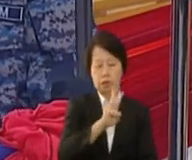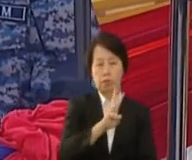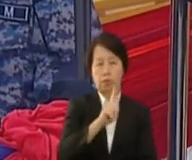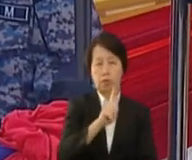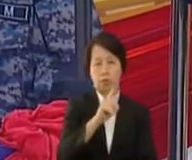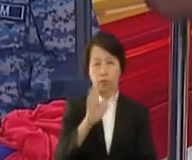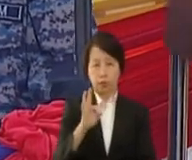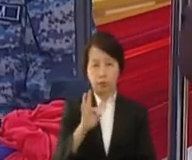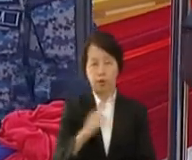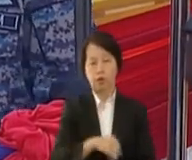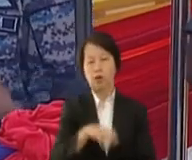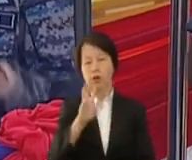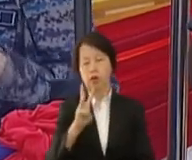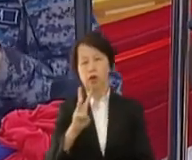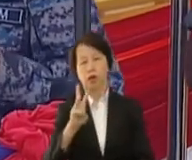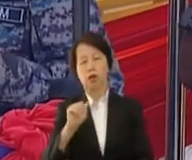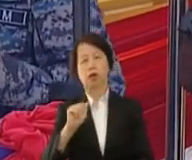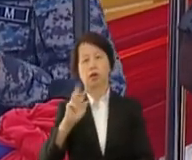AW-139,